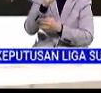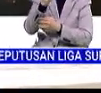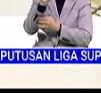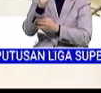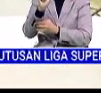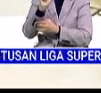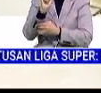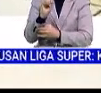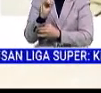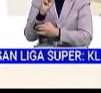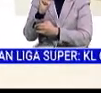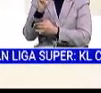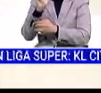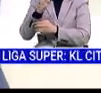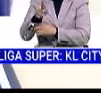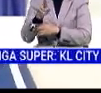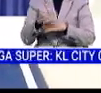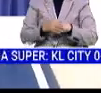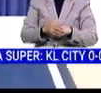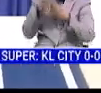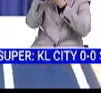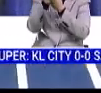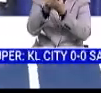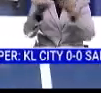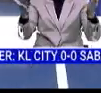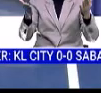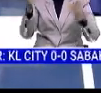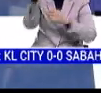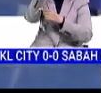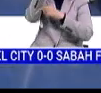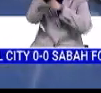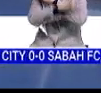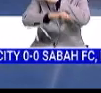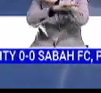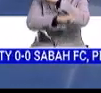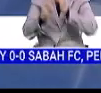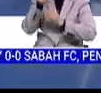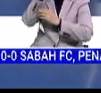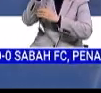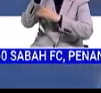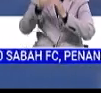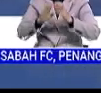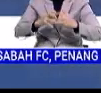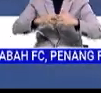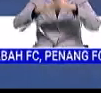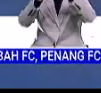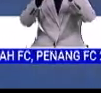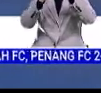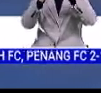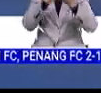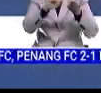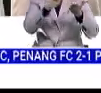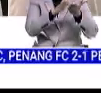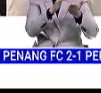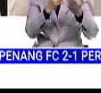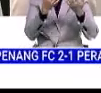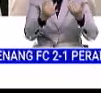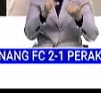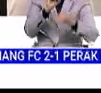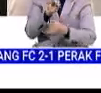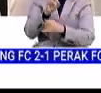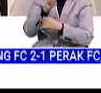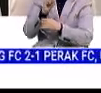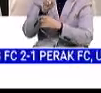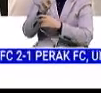Datuk Hasni dalam sidang media sama turut memaklumkan kerajaan negeri akan membangunkan aplikasi ImmuPlan Johor